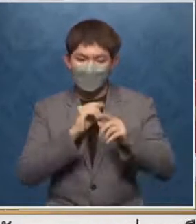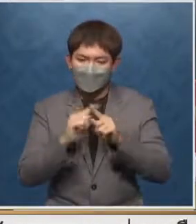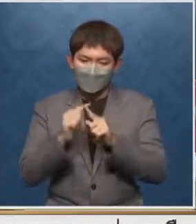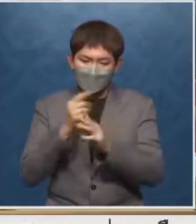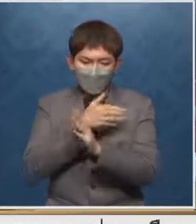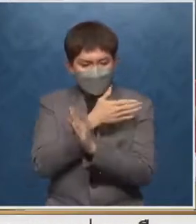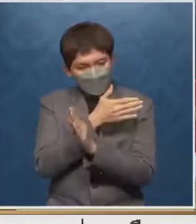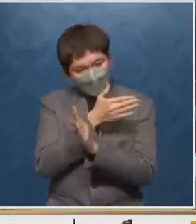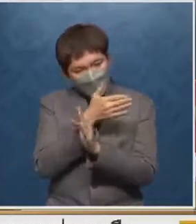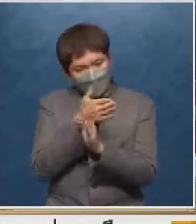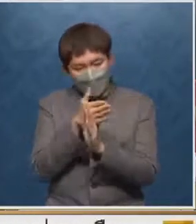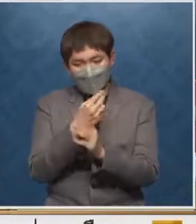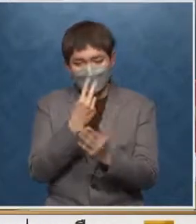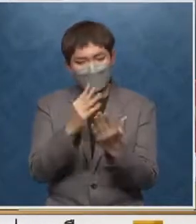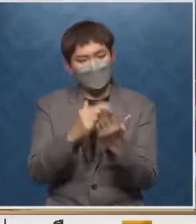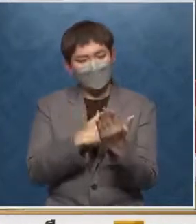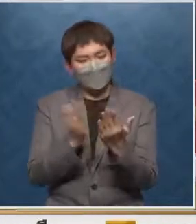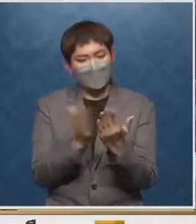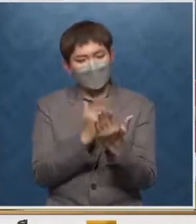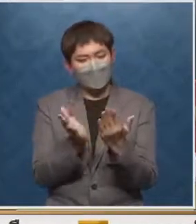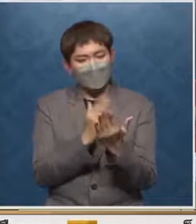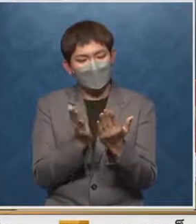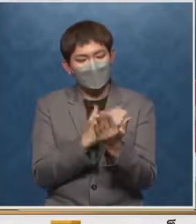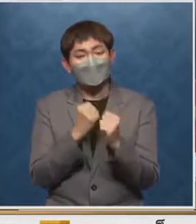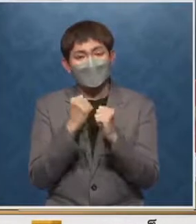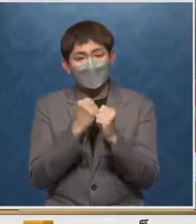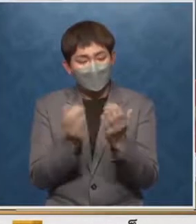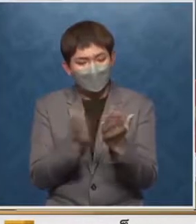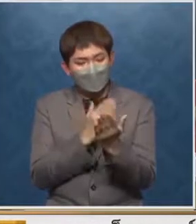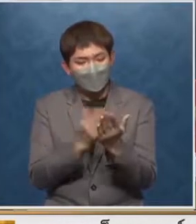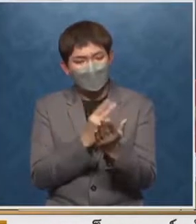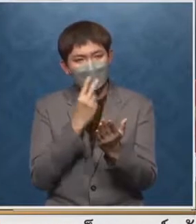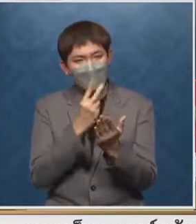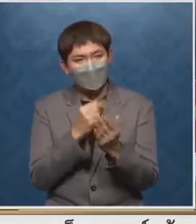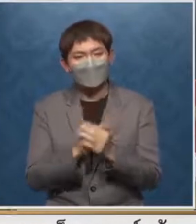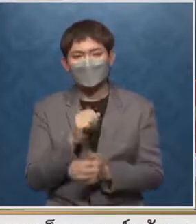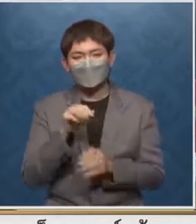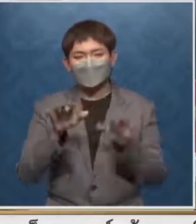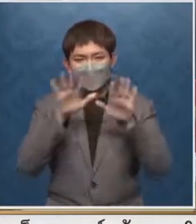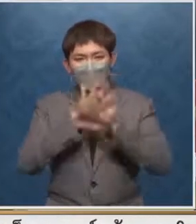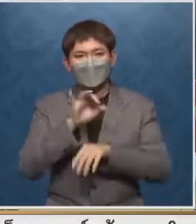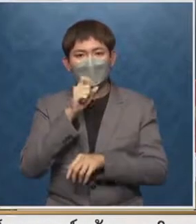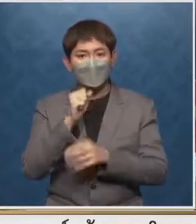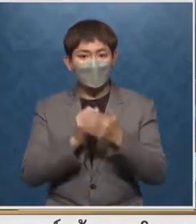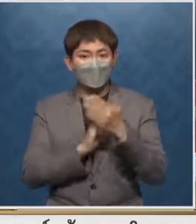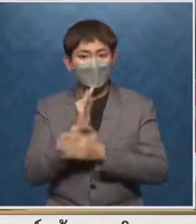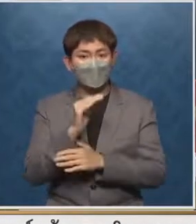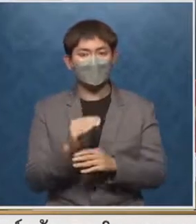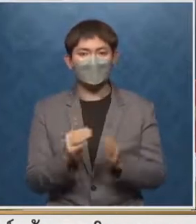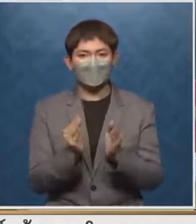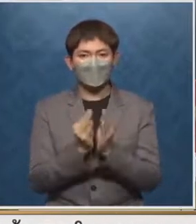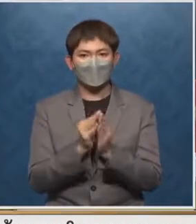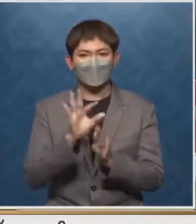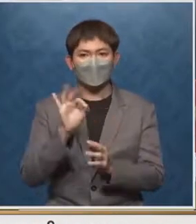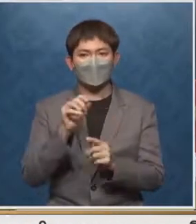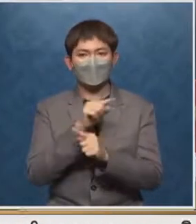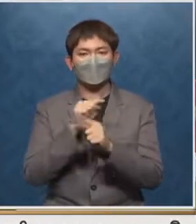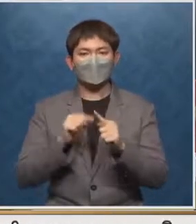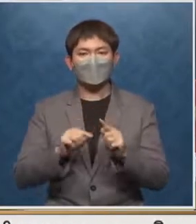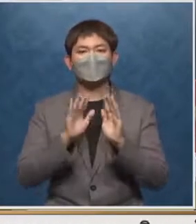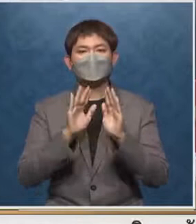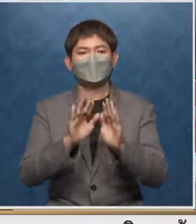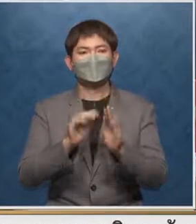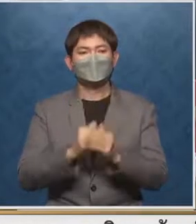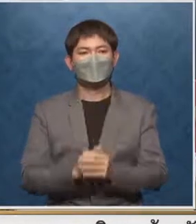อ่านไปได้เยอะนะฮะผมพยายามอ่านเร็วๆเนี่ยถือได้ว่าท่านสอบผ่านได้ 90% ครับฝากท่านนะครับ